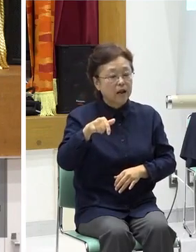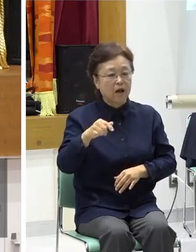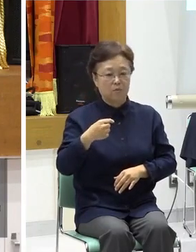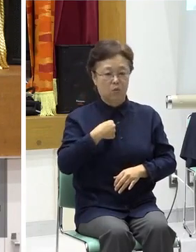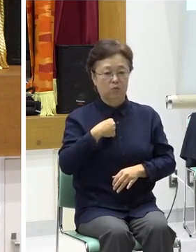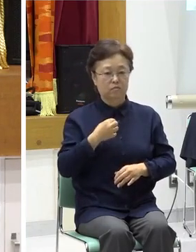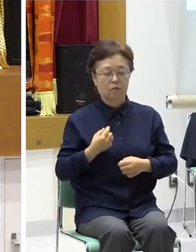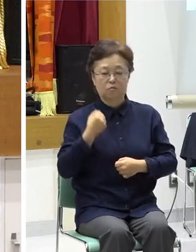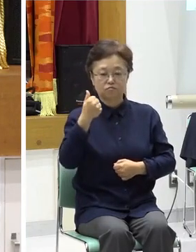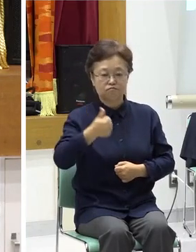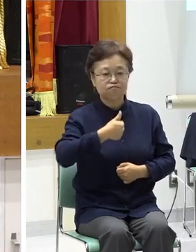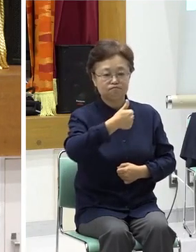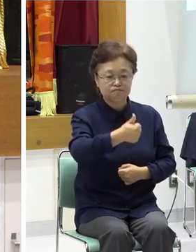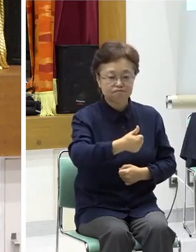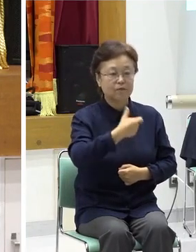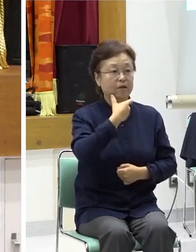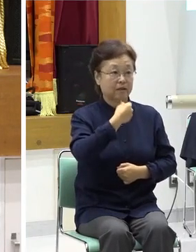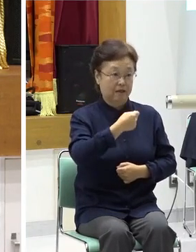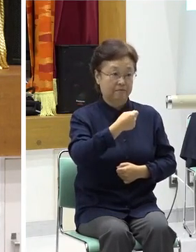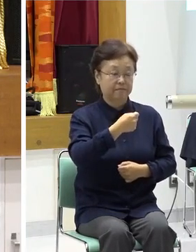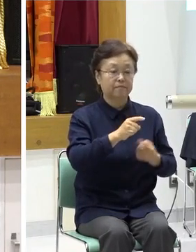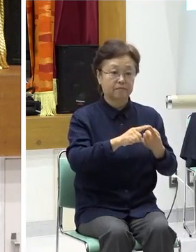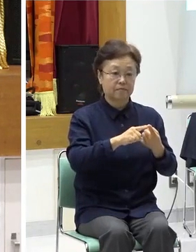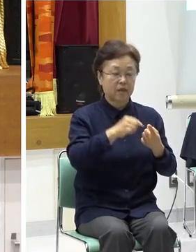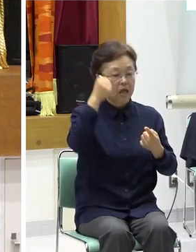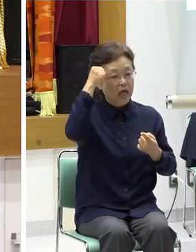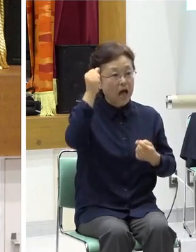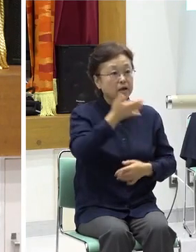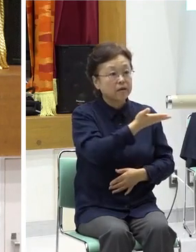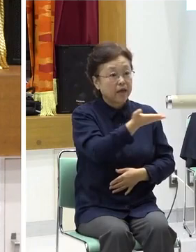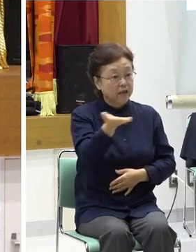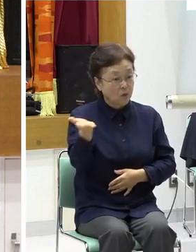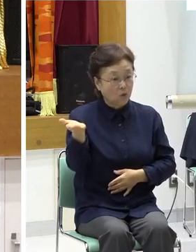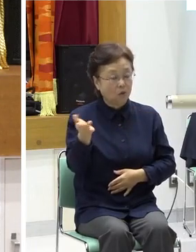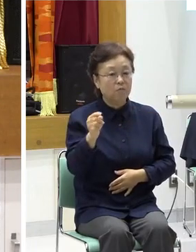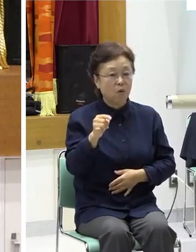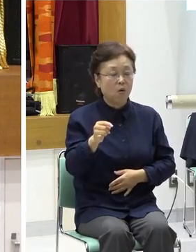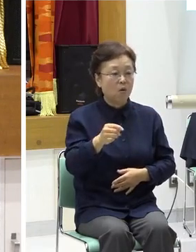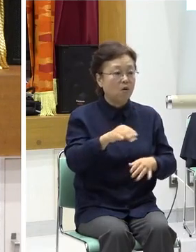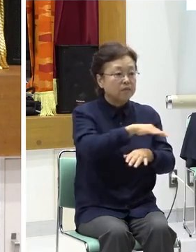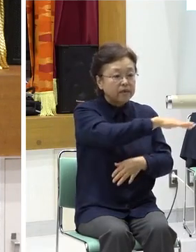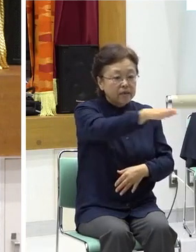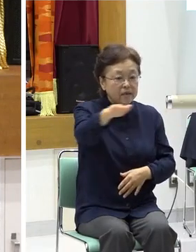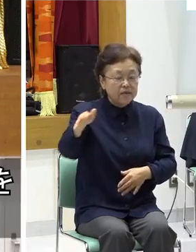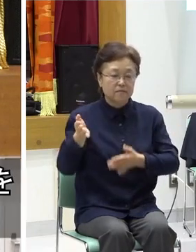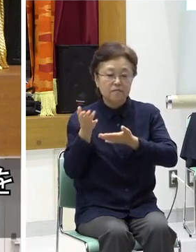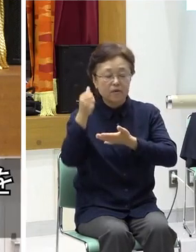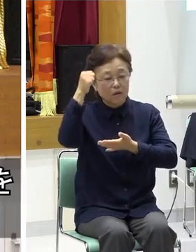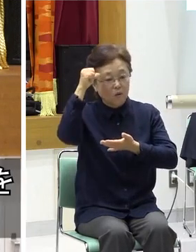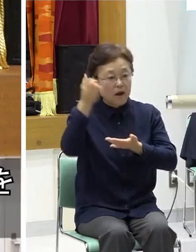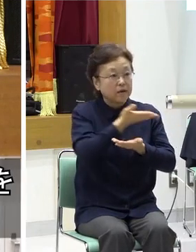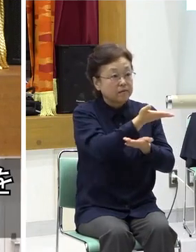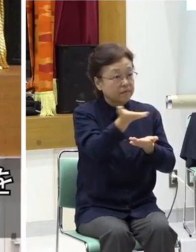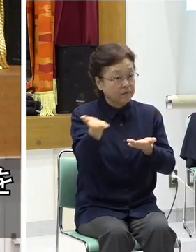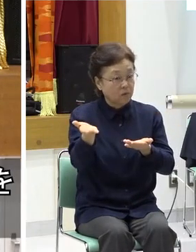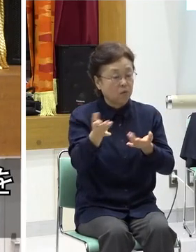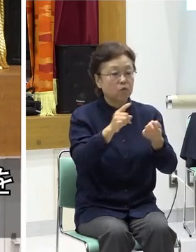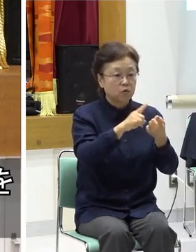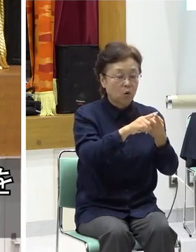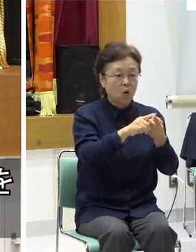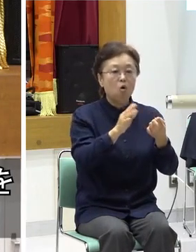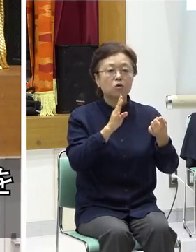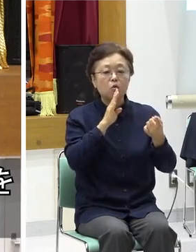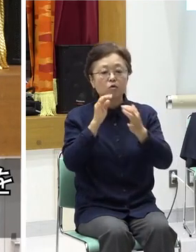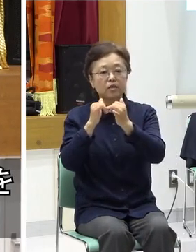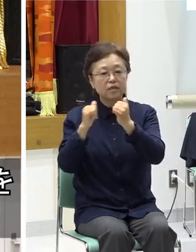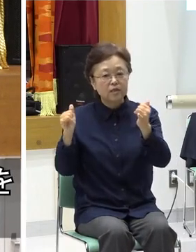たいと思います。でアンケートにつきましても、不特定多数の人に取るアンケートと、当事者に対しての